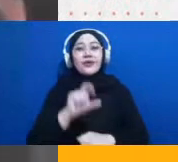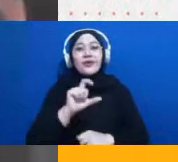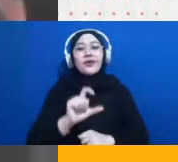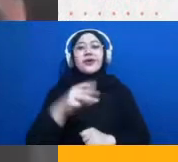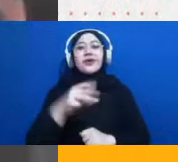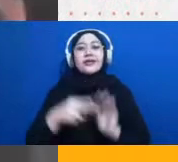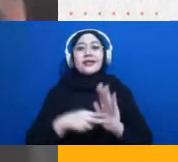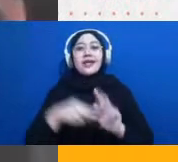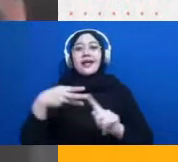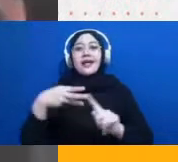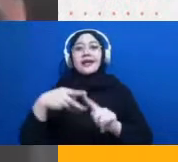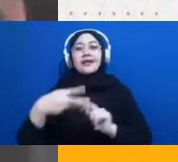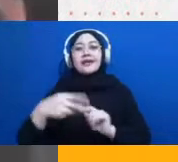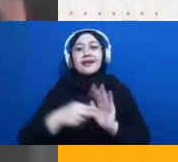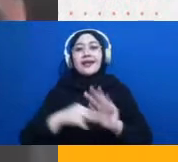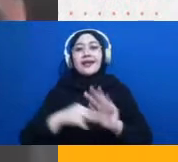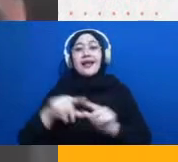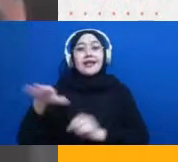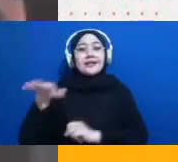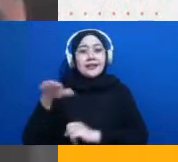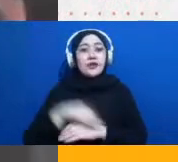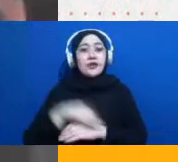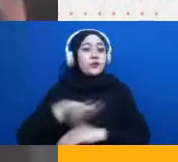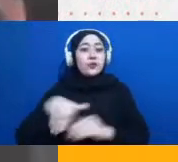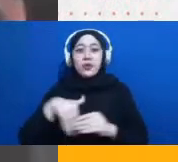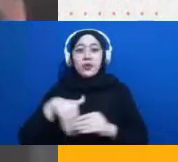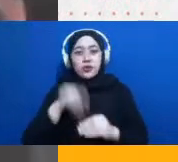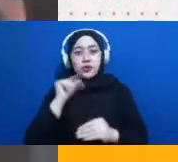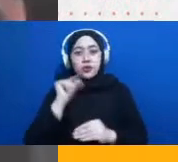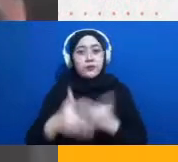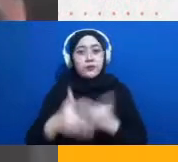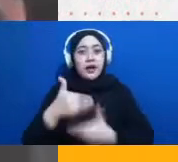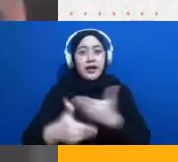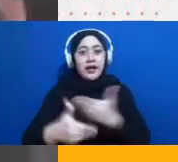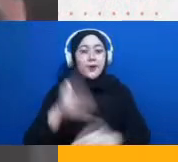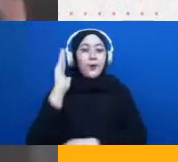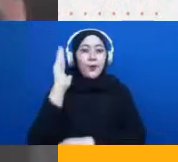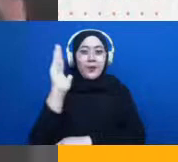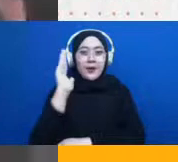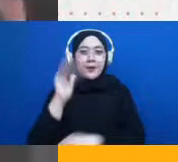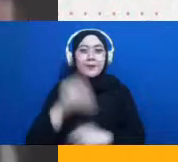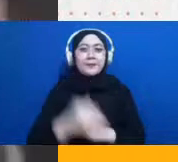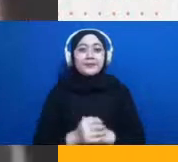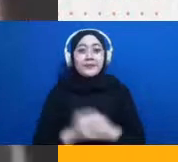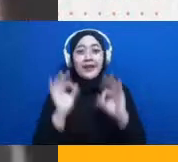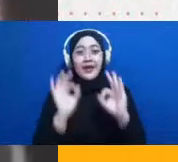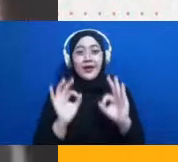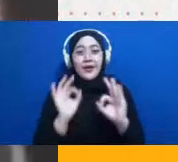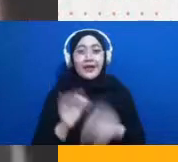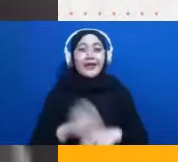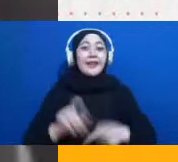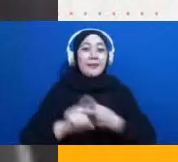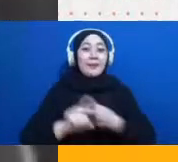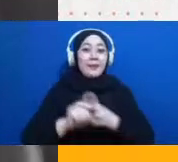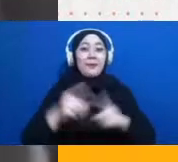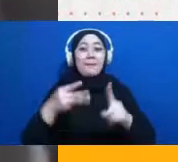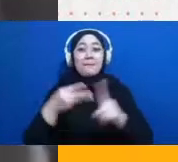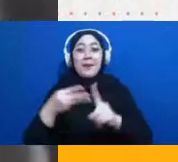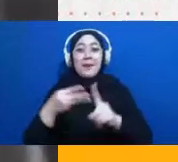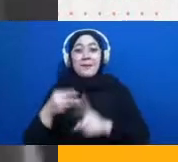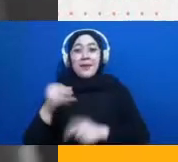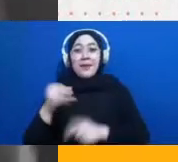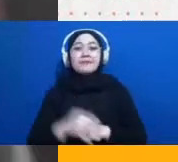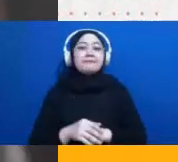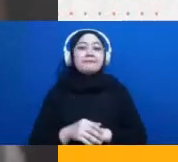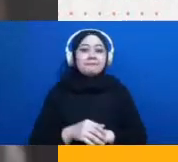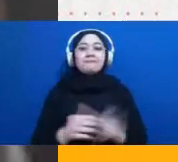dan komunitas lain untuk dapat menjadi bagian dalam rangkaian webinar ini. Oke, kawan-kawan BBI, webinar ini ditayangkan di